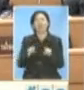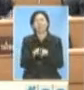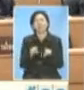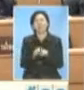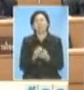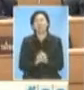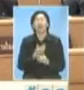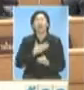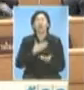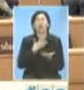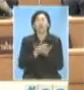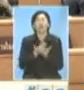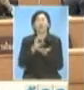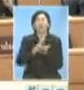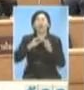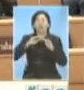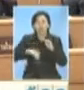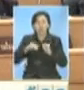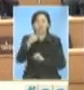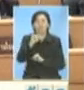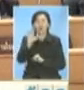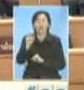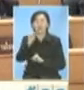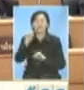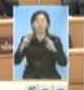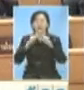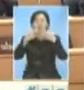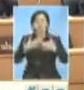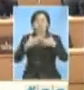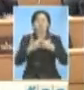างยิ่งครับที่จะต้องตัดลดงบประมาณ 15% ของกระทรวงอุตสาหกรรมขอบคุณท่านประธานครับ